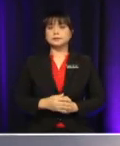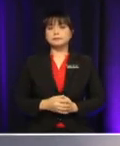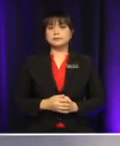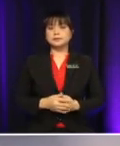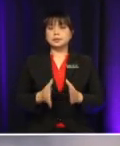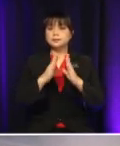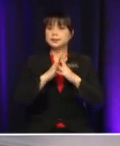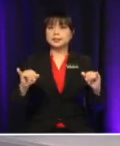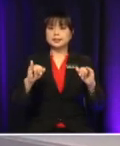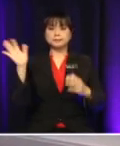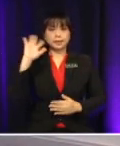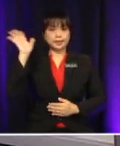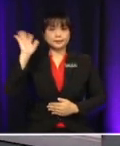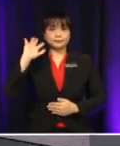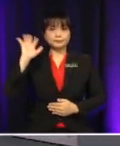farahi bye